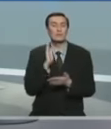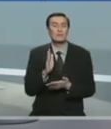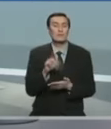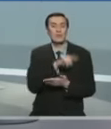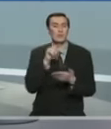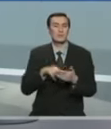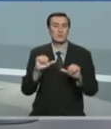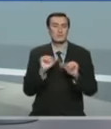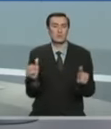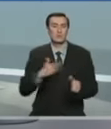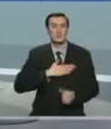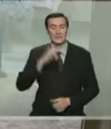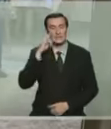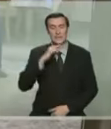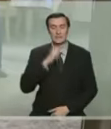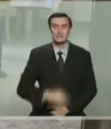нашей стране.